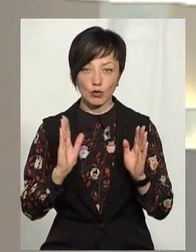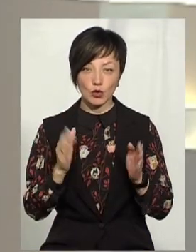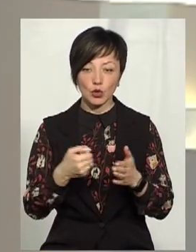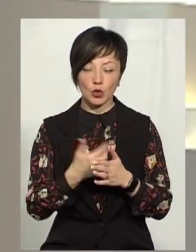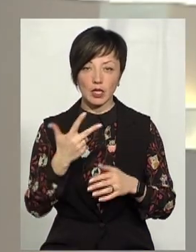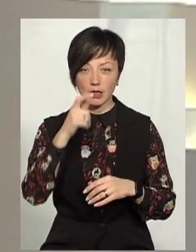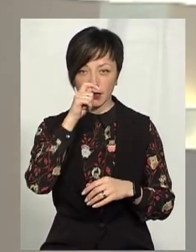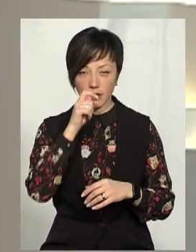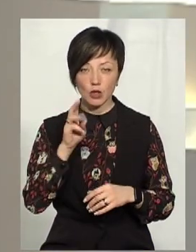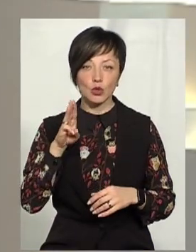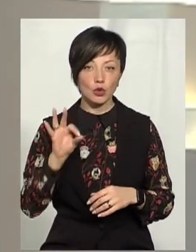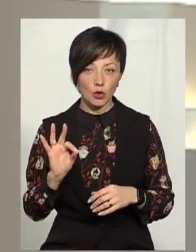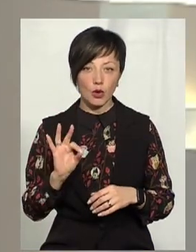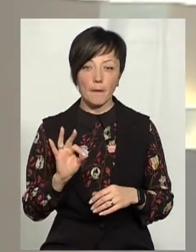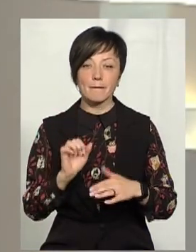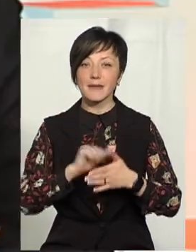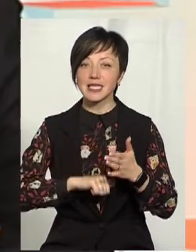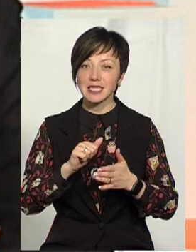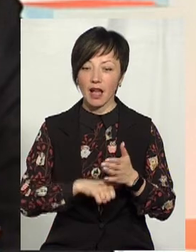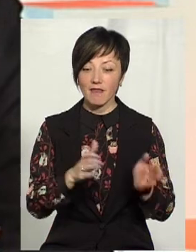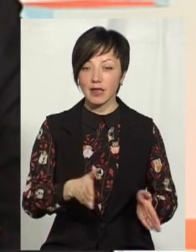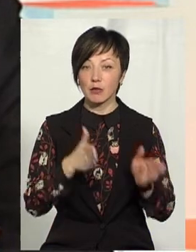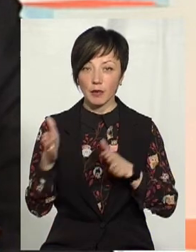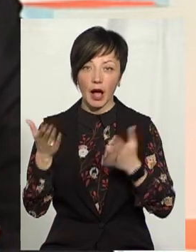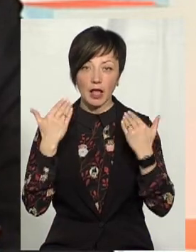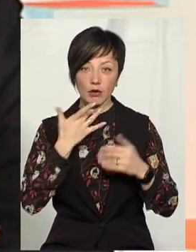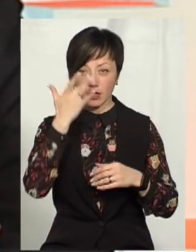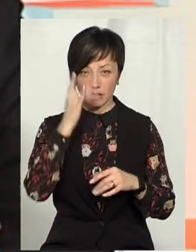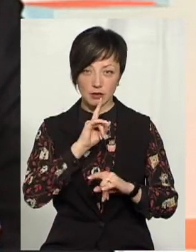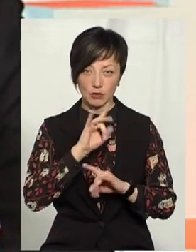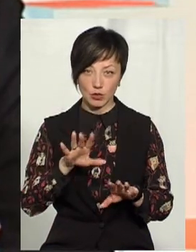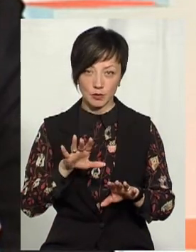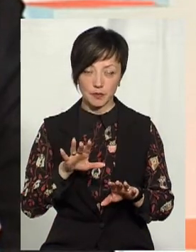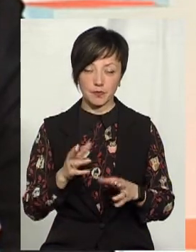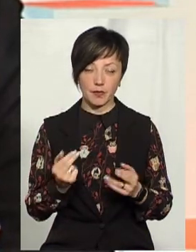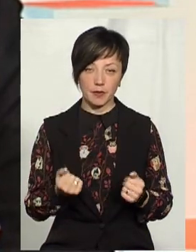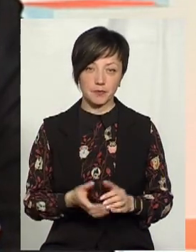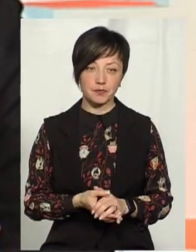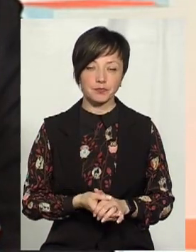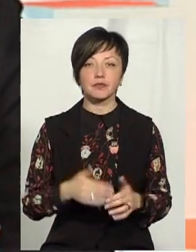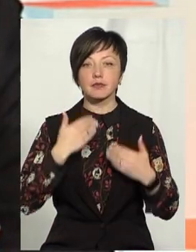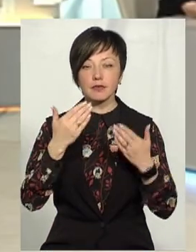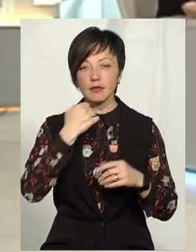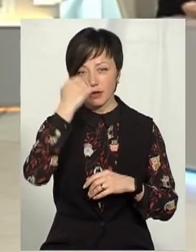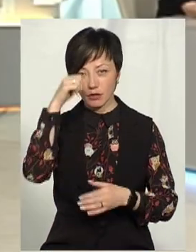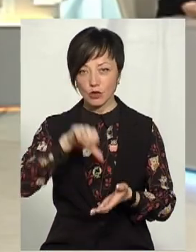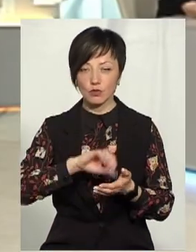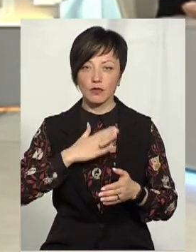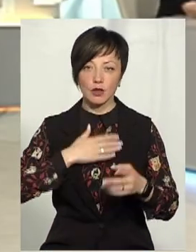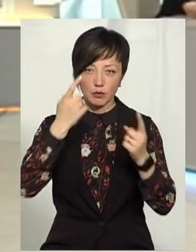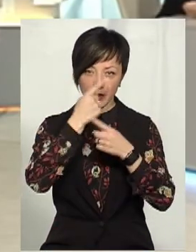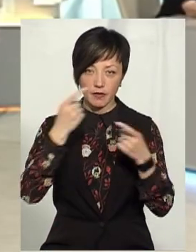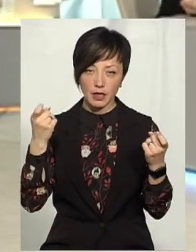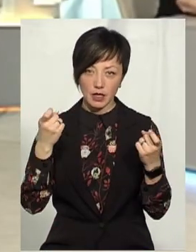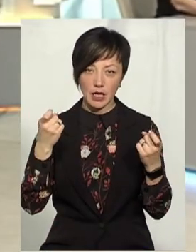до 3 квітня, то підстав для того, щоб відтермінувати канікули, знову не буде? Не буде. Я вам дякую за участь у нашому